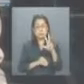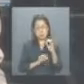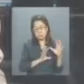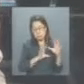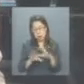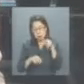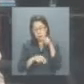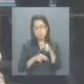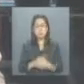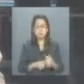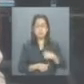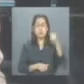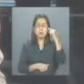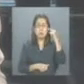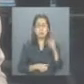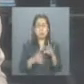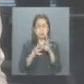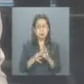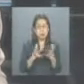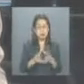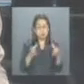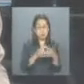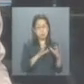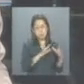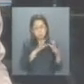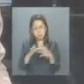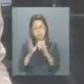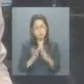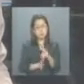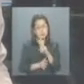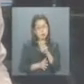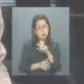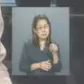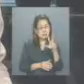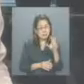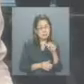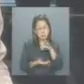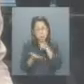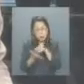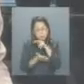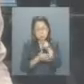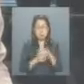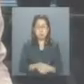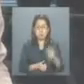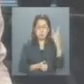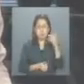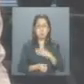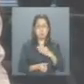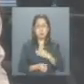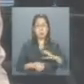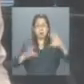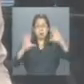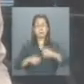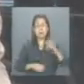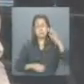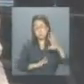งสวัสดิภาพความปลอดภัยของคณะผู้สังเกตการหลังจากที่รัฐบาลซีเรียใช้ความรุนแรงสลายการชุมนุมต่อหน้าต่อตาขบ